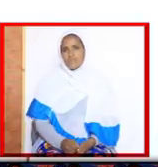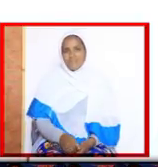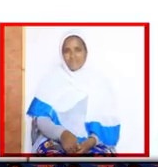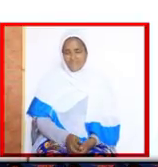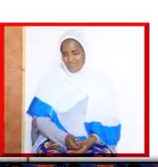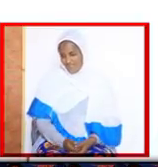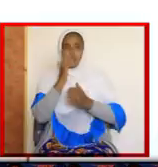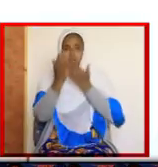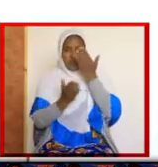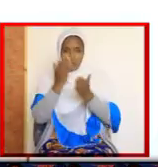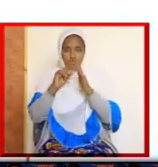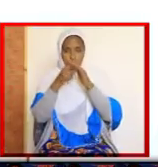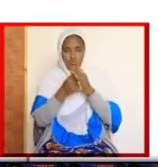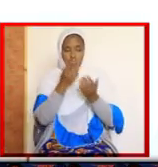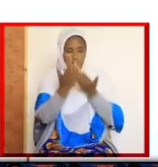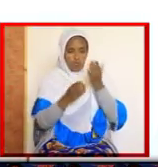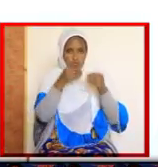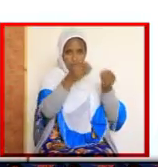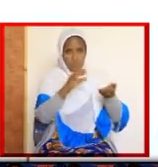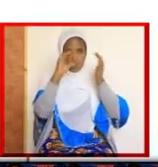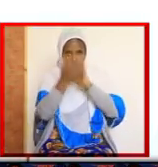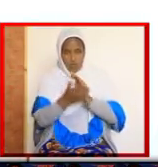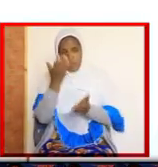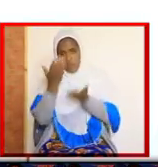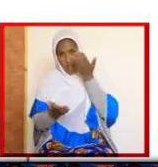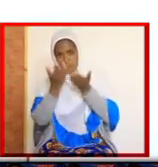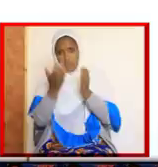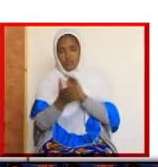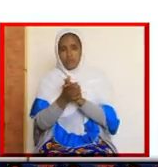አገልግሎት የሚያገለግል ከሆነ ምናልባት